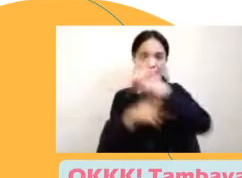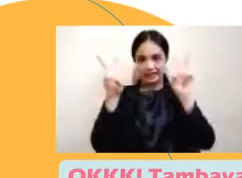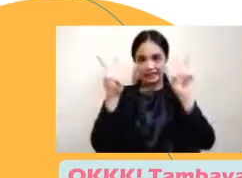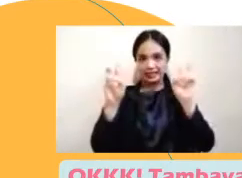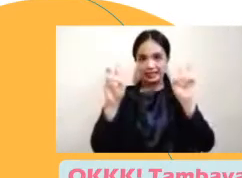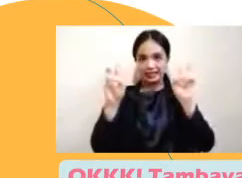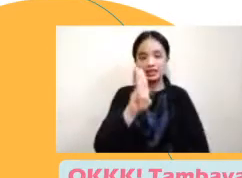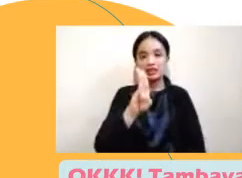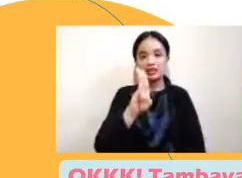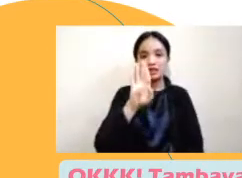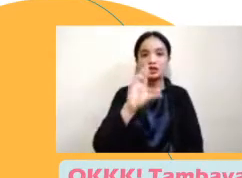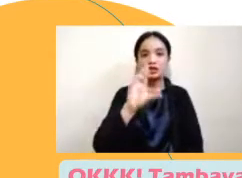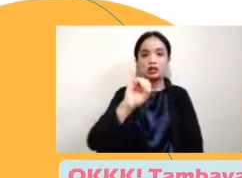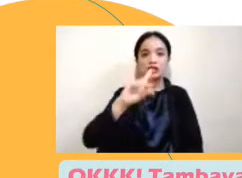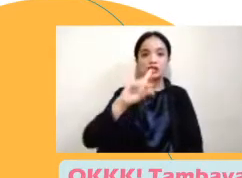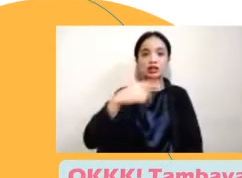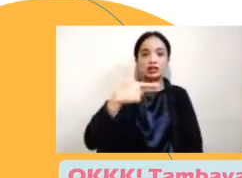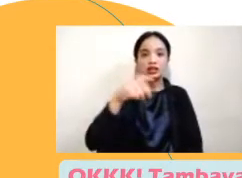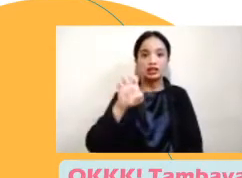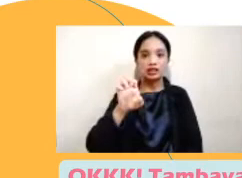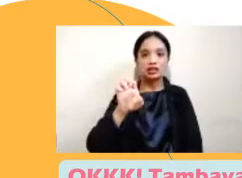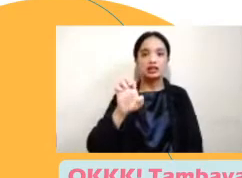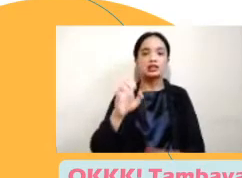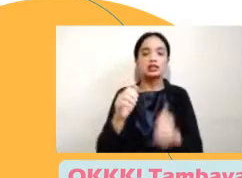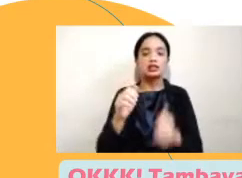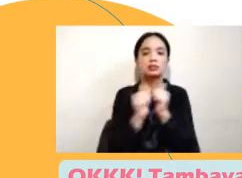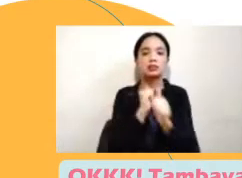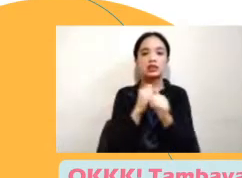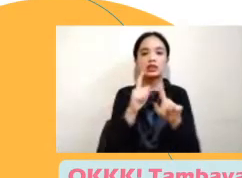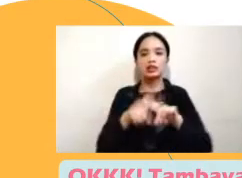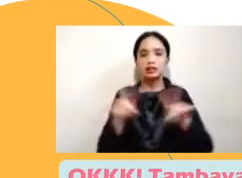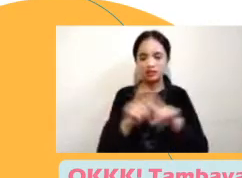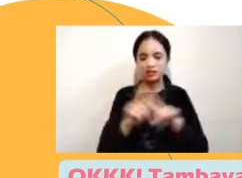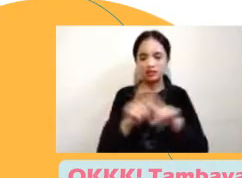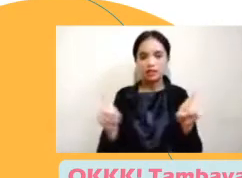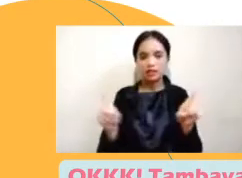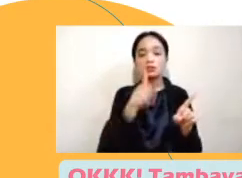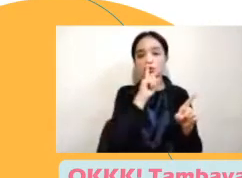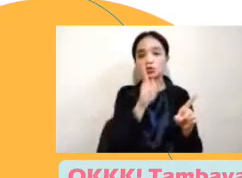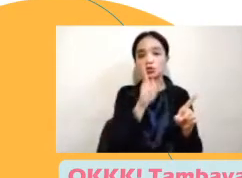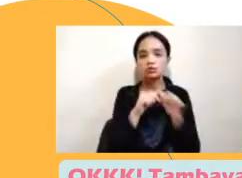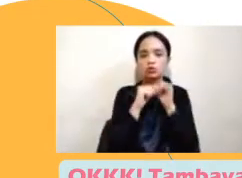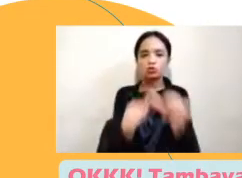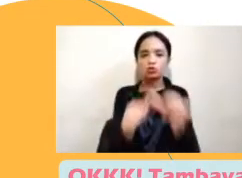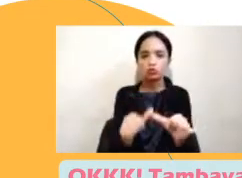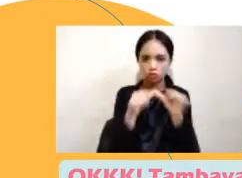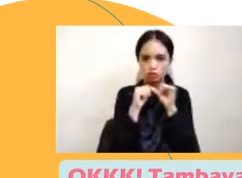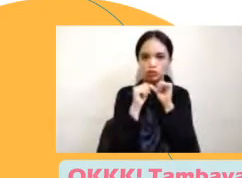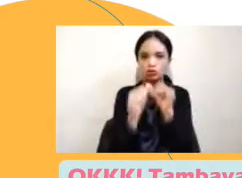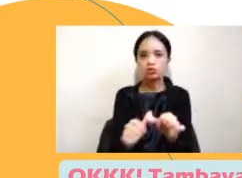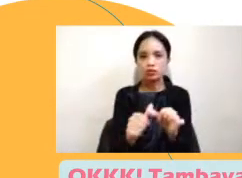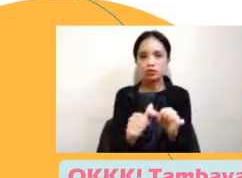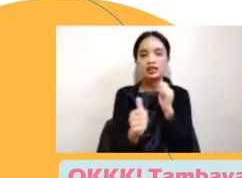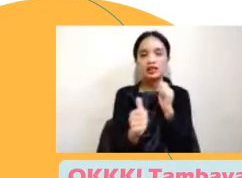bridge? Sabihin na natin, true enough, nagtutulay siya. Nagtutulay from...